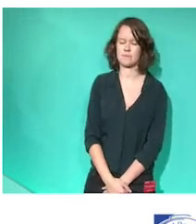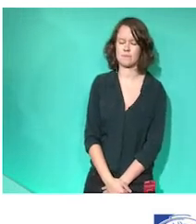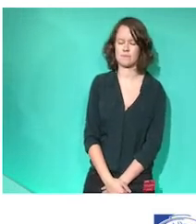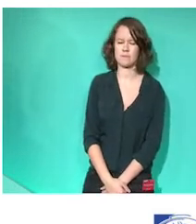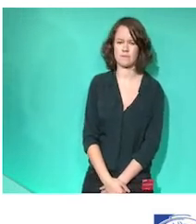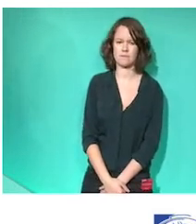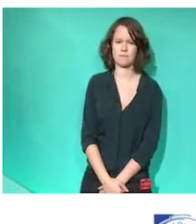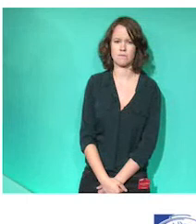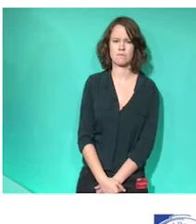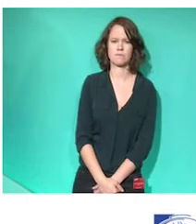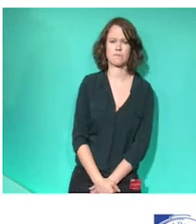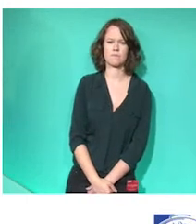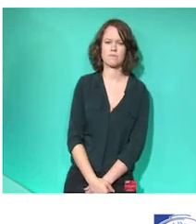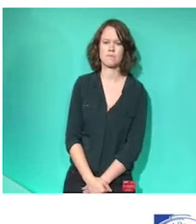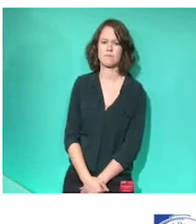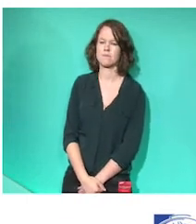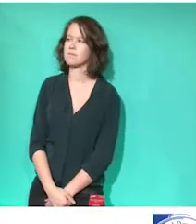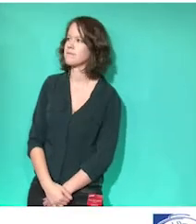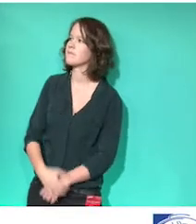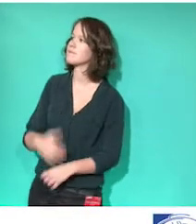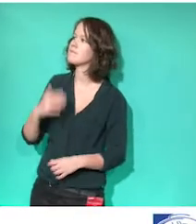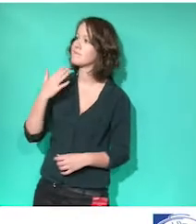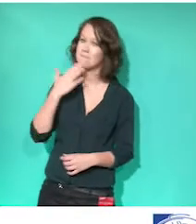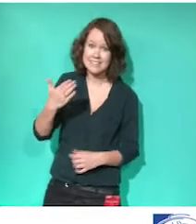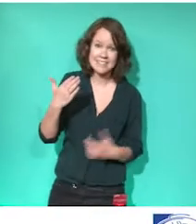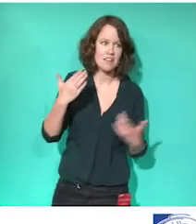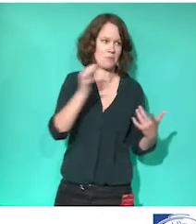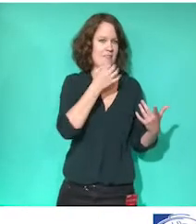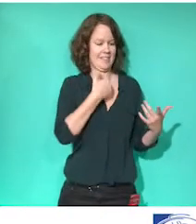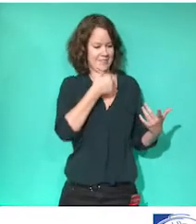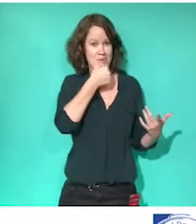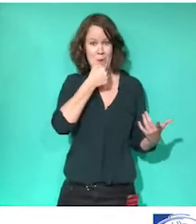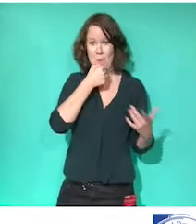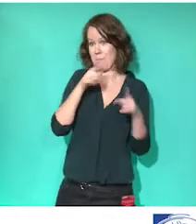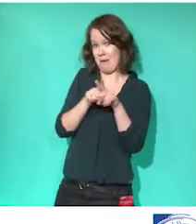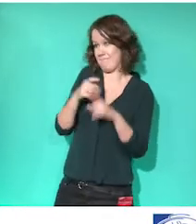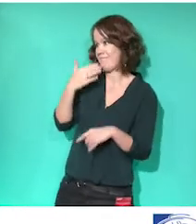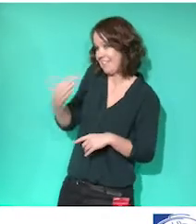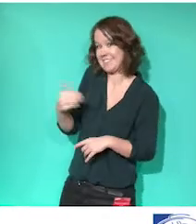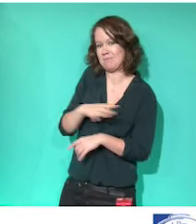Tiens, dis un mot. Merci beaucoup. Je profite d'avoir le micro pour vous remercier, moi